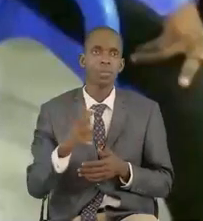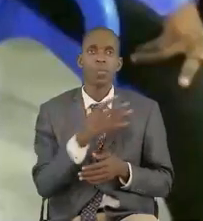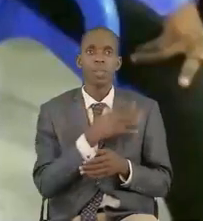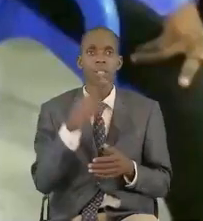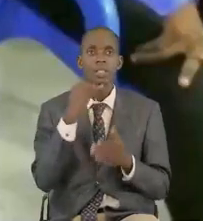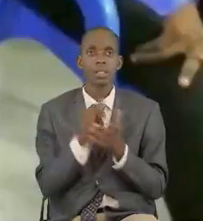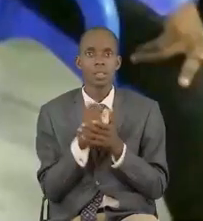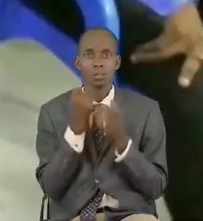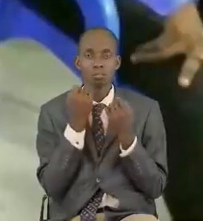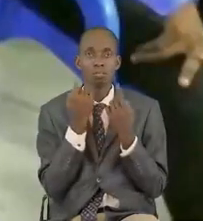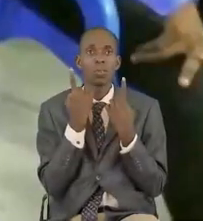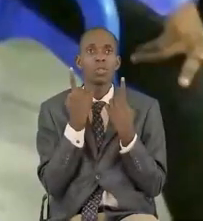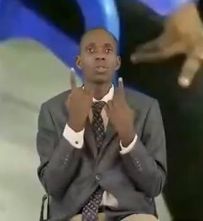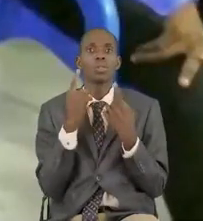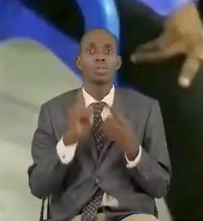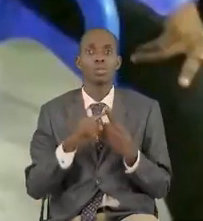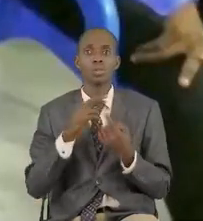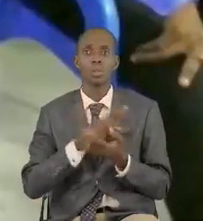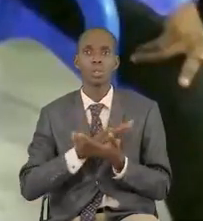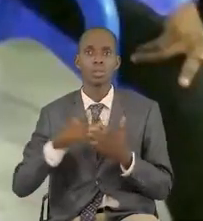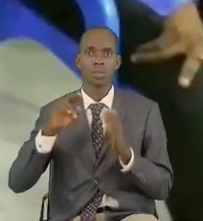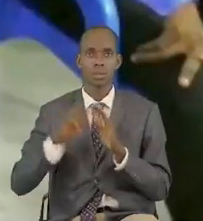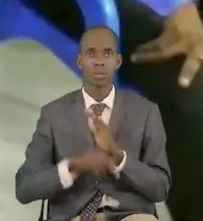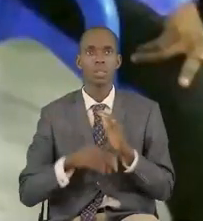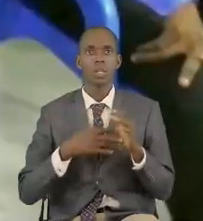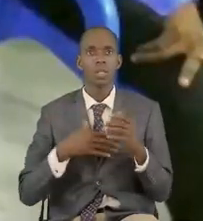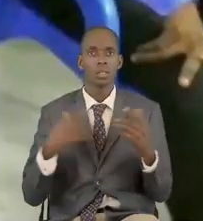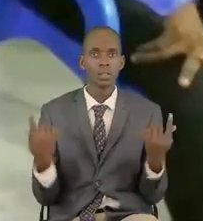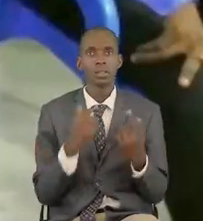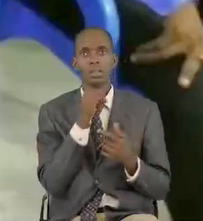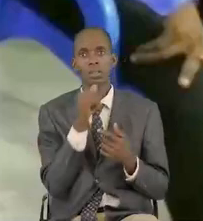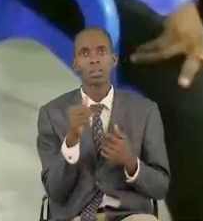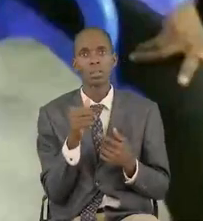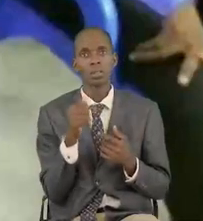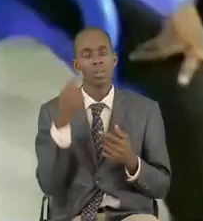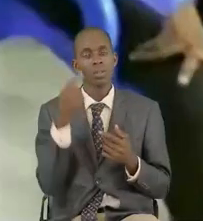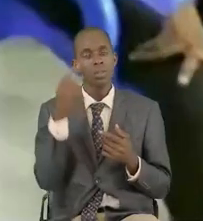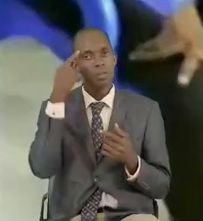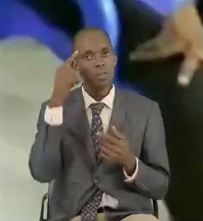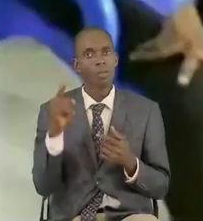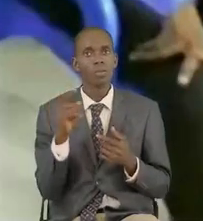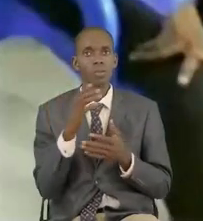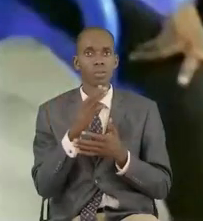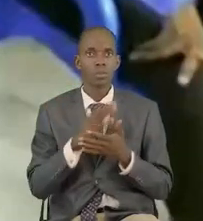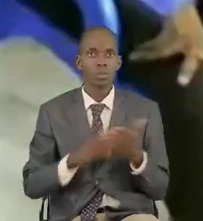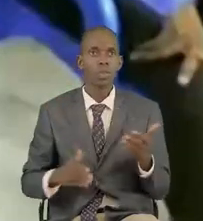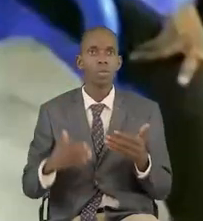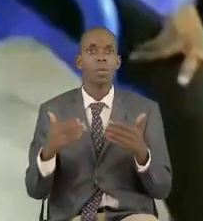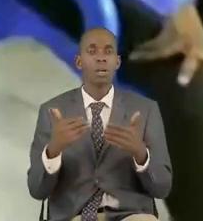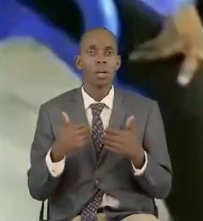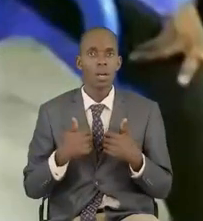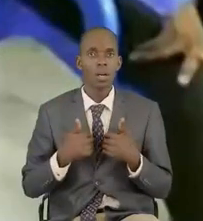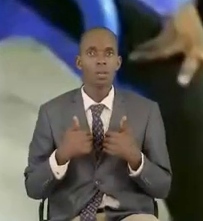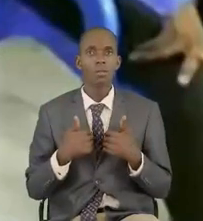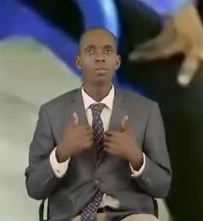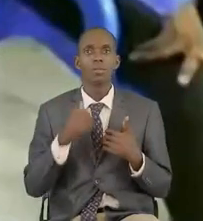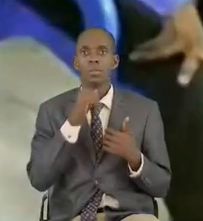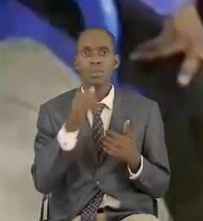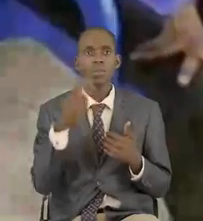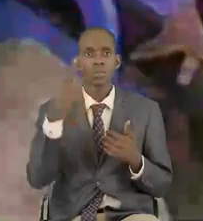réveil à vous-même comme il est convenable et ne prêcher point qu'à quelques-uns ne connaissent pas